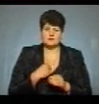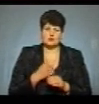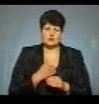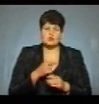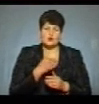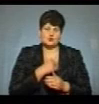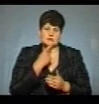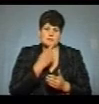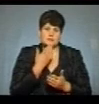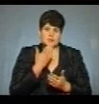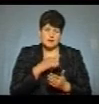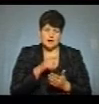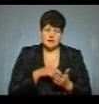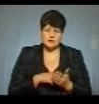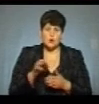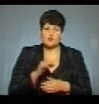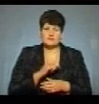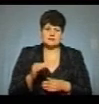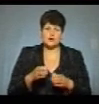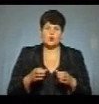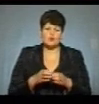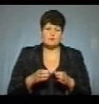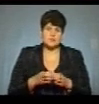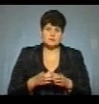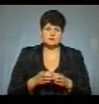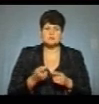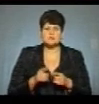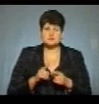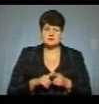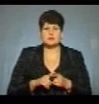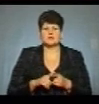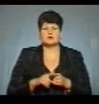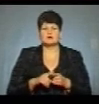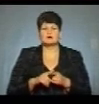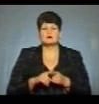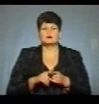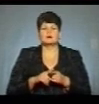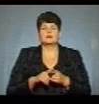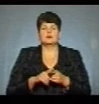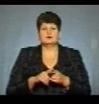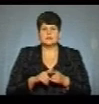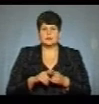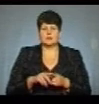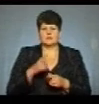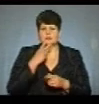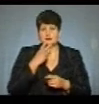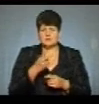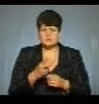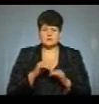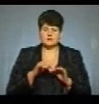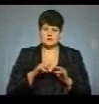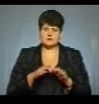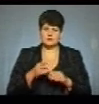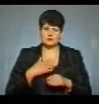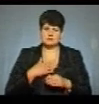хочу запитати. Офіцер громади це транслювали початок запуску цього проєкту. В нас є 49 громад